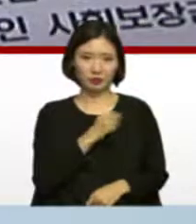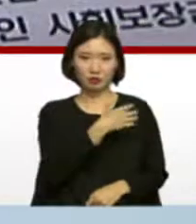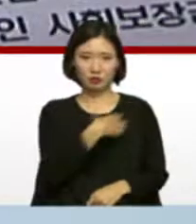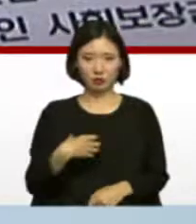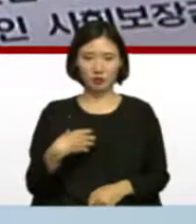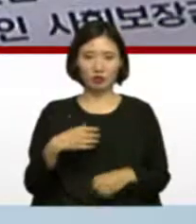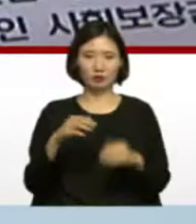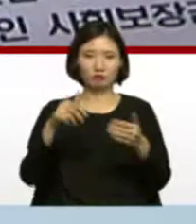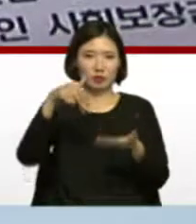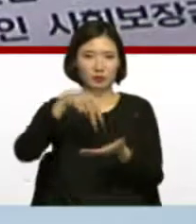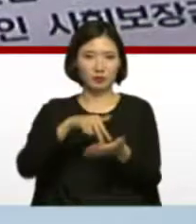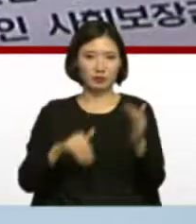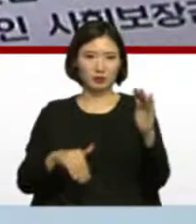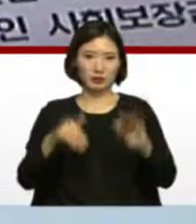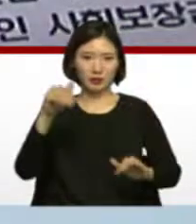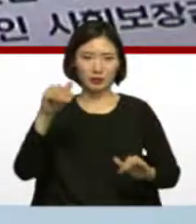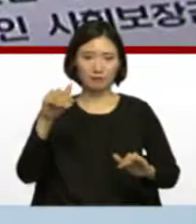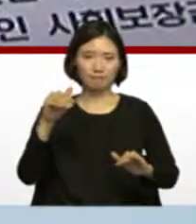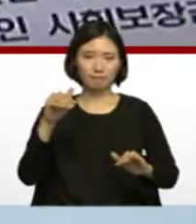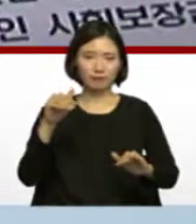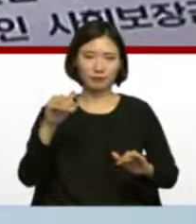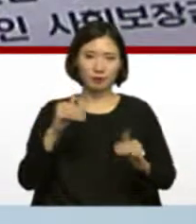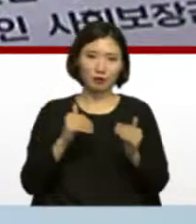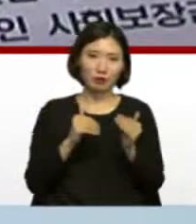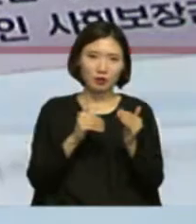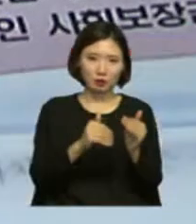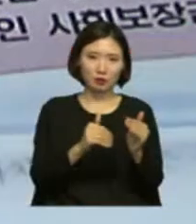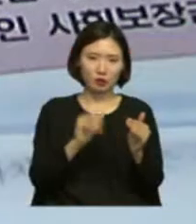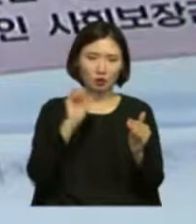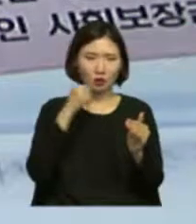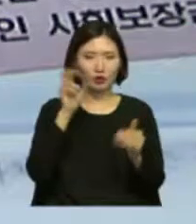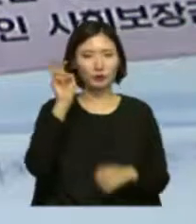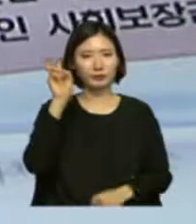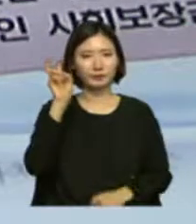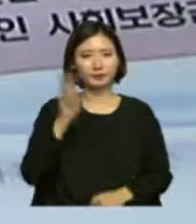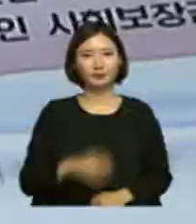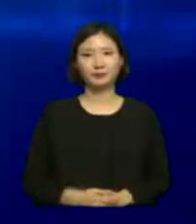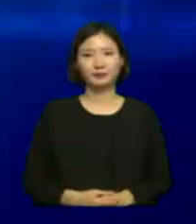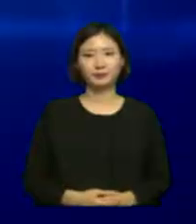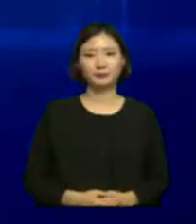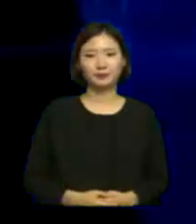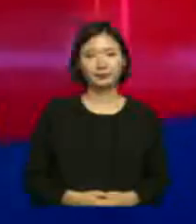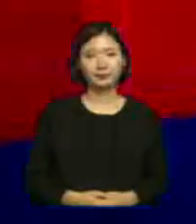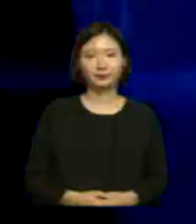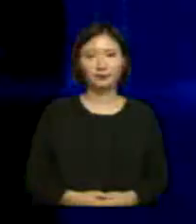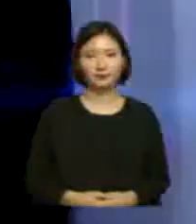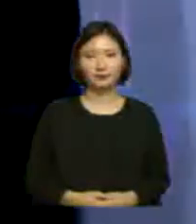벌어 주며 예산 심사에 난항이 예상됩니다 계속해서 진균 기자입니다